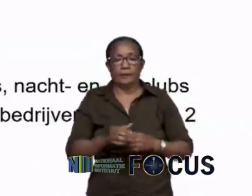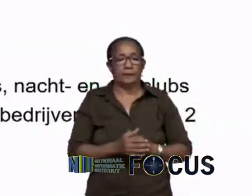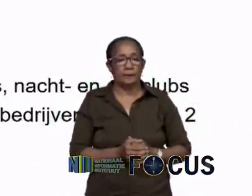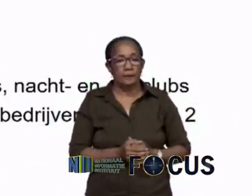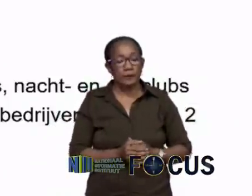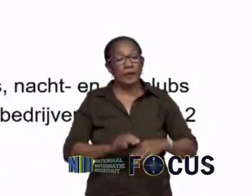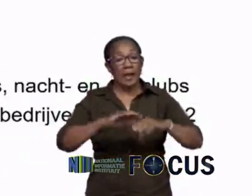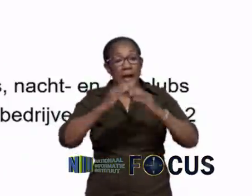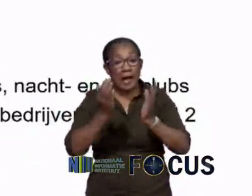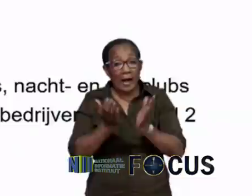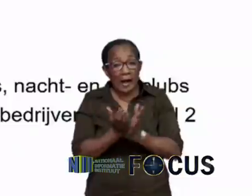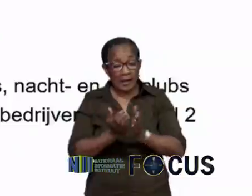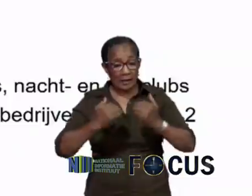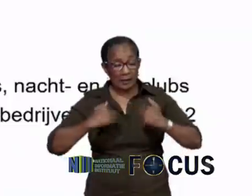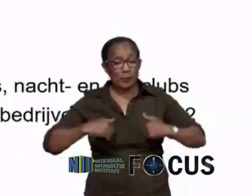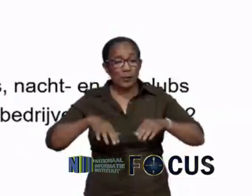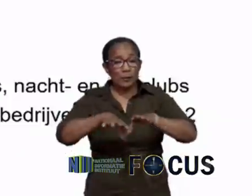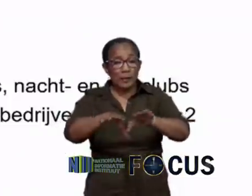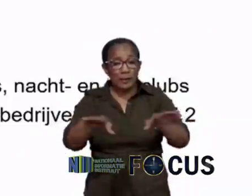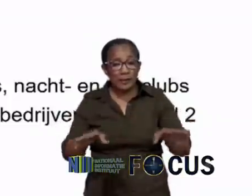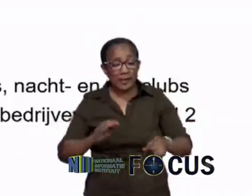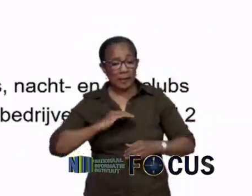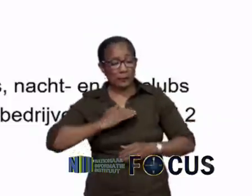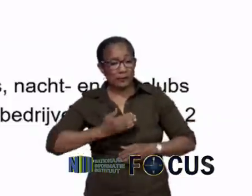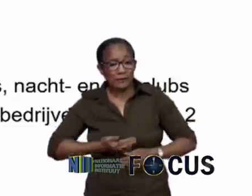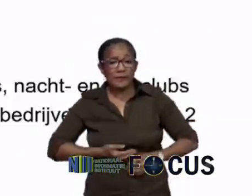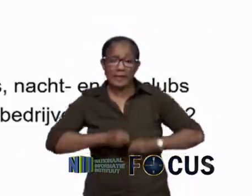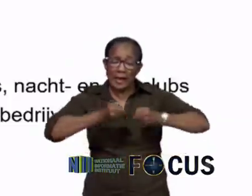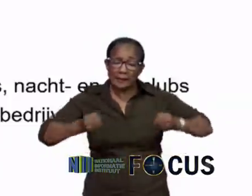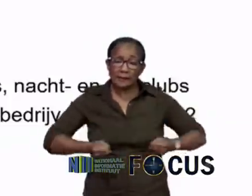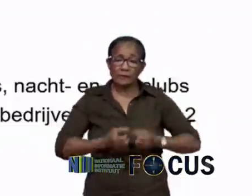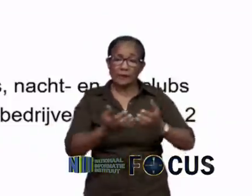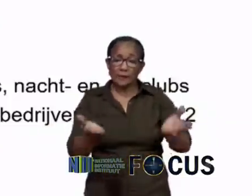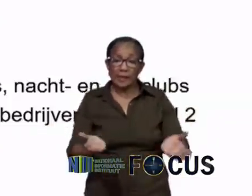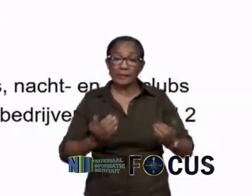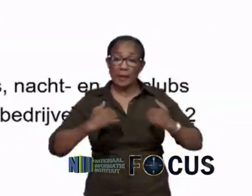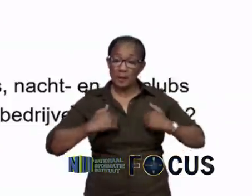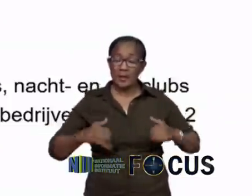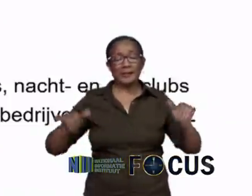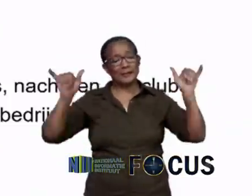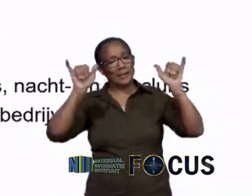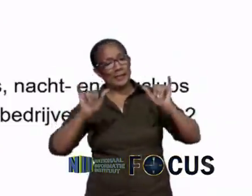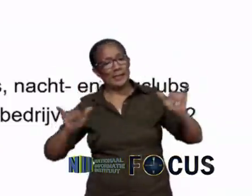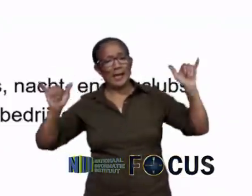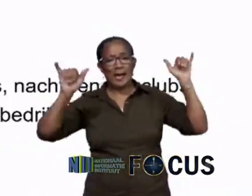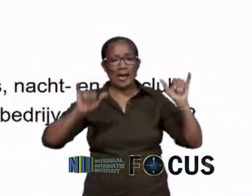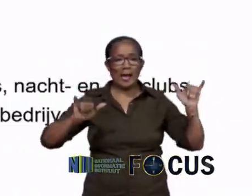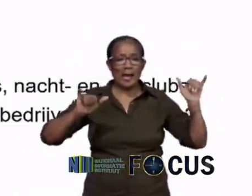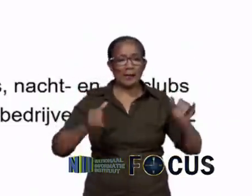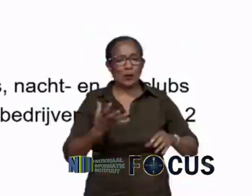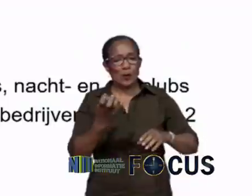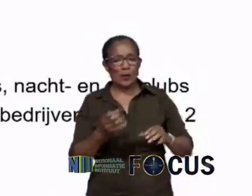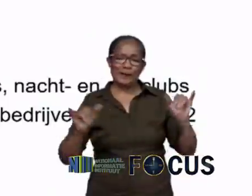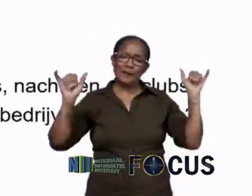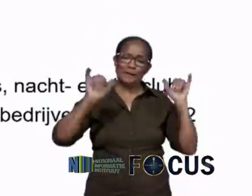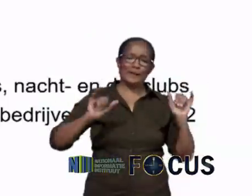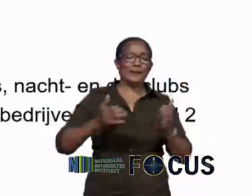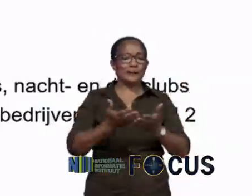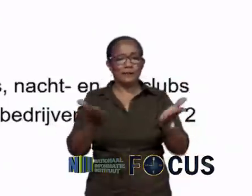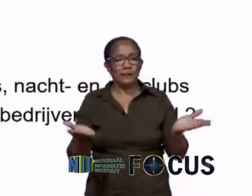Ala een publieke nanga privé activiteiten, desmasan fayari, desmasan wa abwam